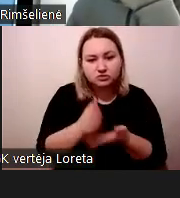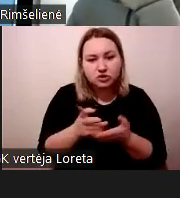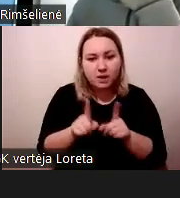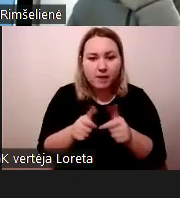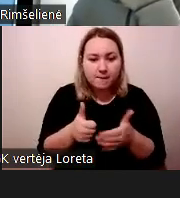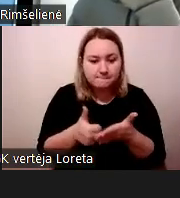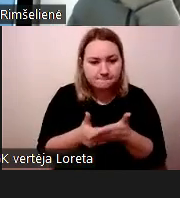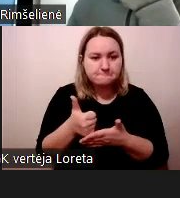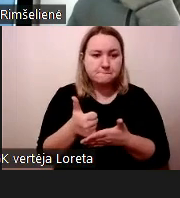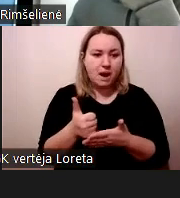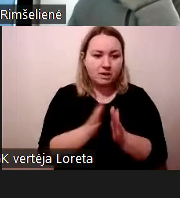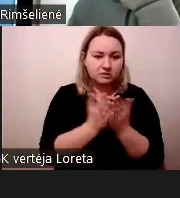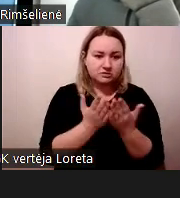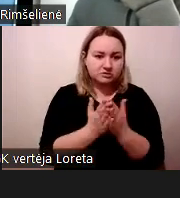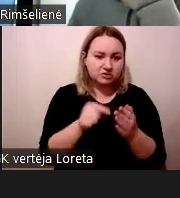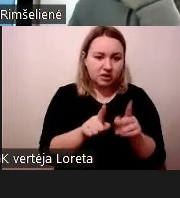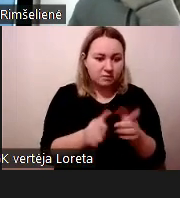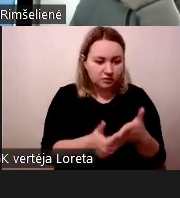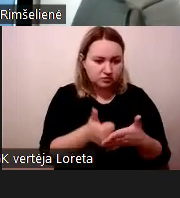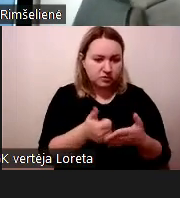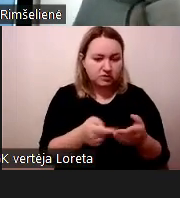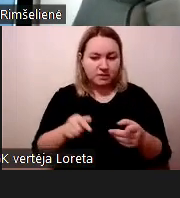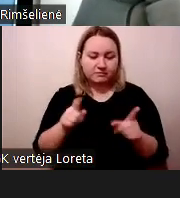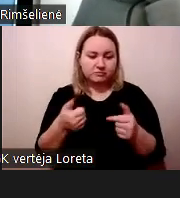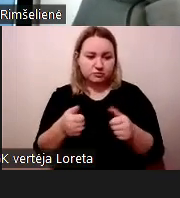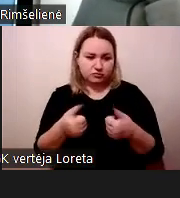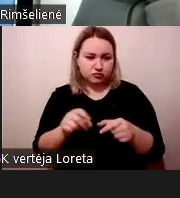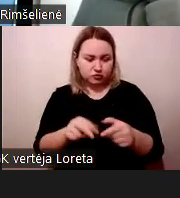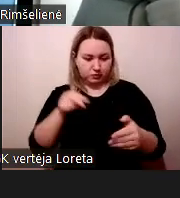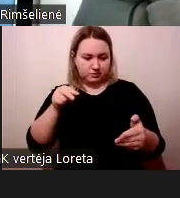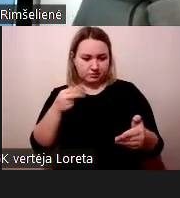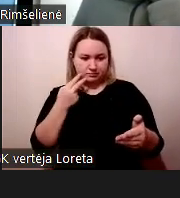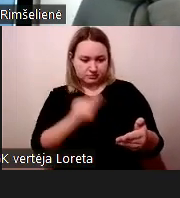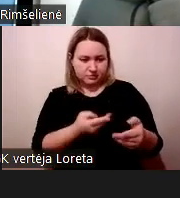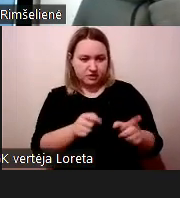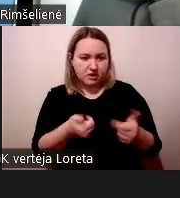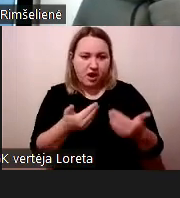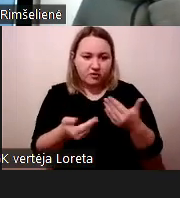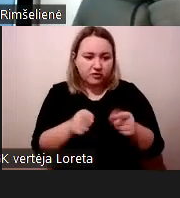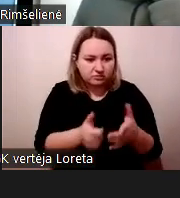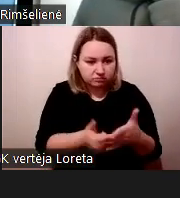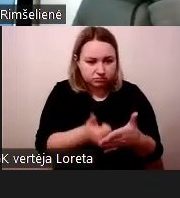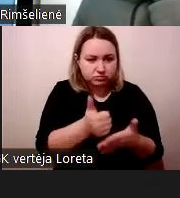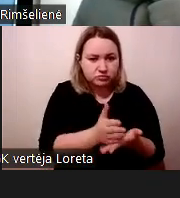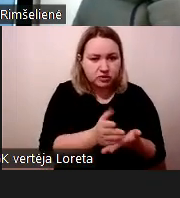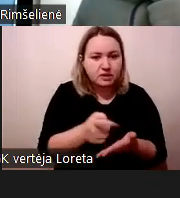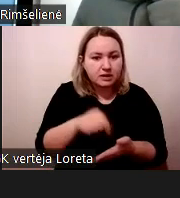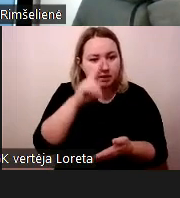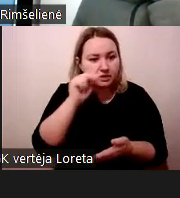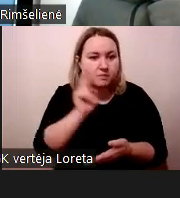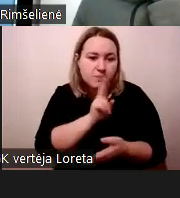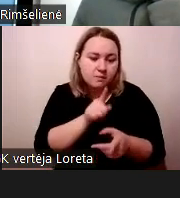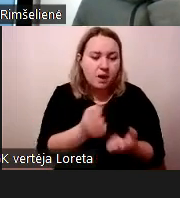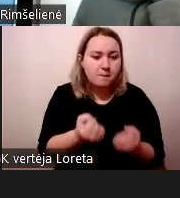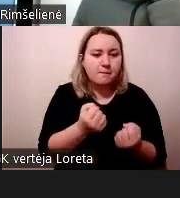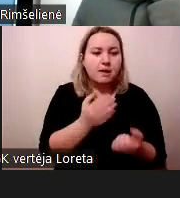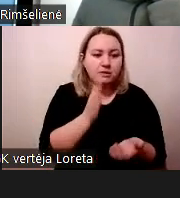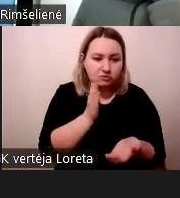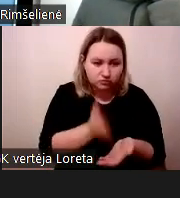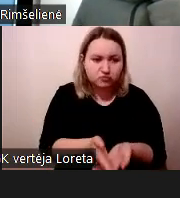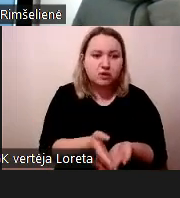pagarbus knygai, toks lyg iš išorės tai atrodo. Tai va, o tėvai tuos visus dalykus palaiko ir,